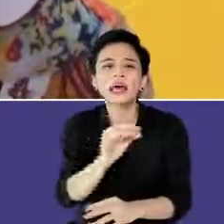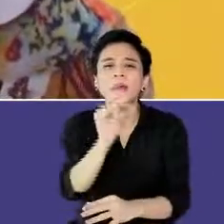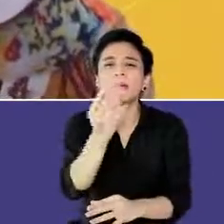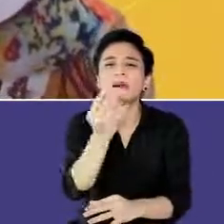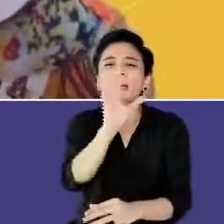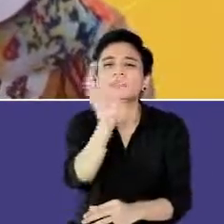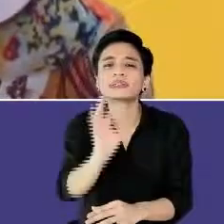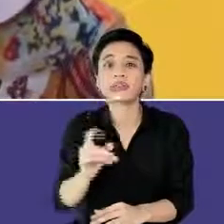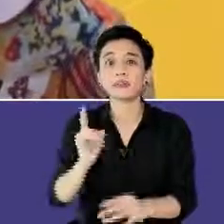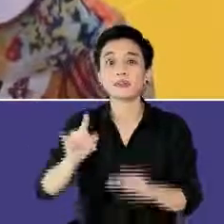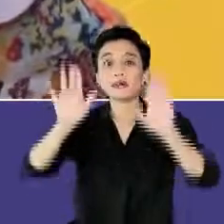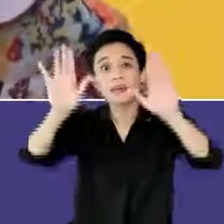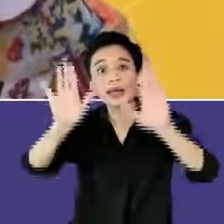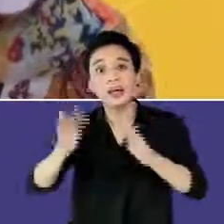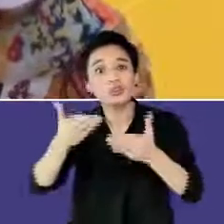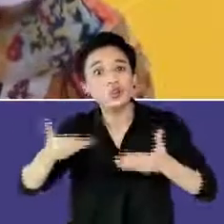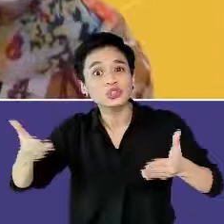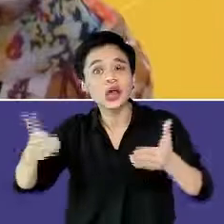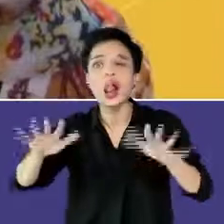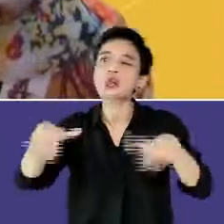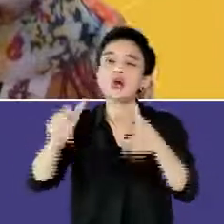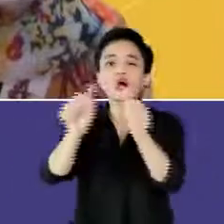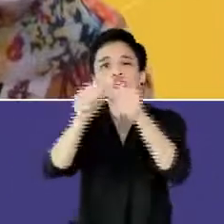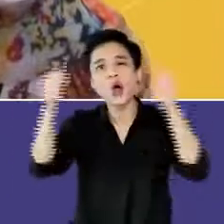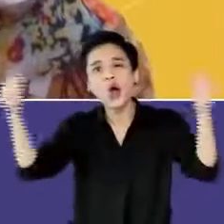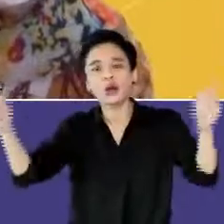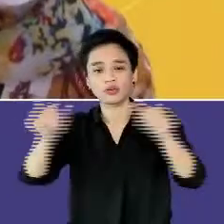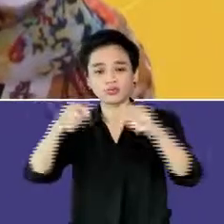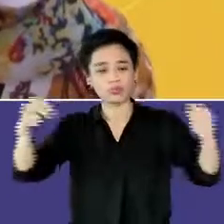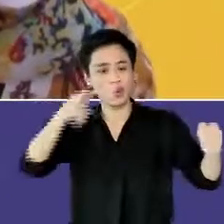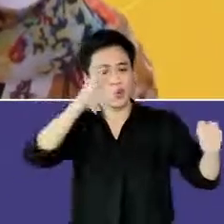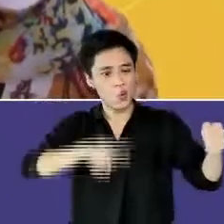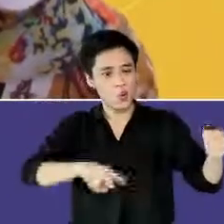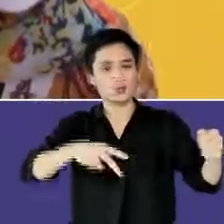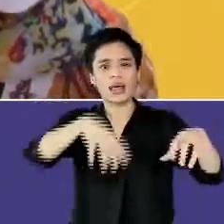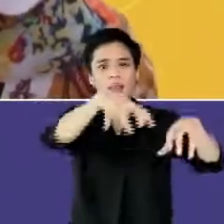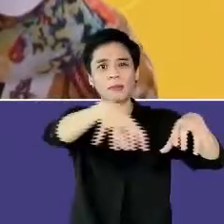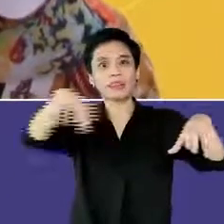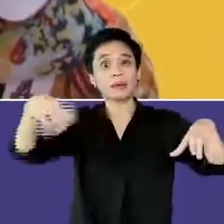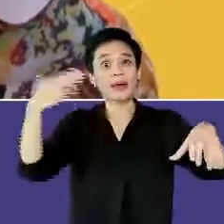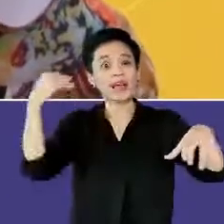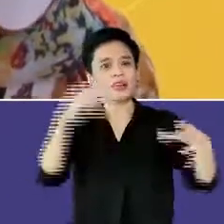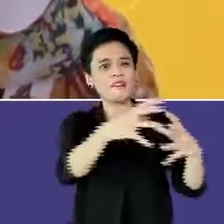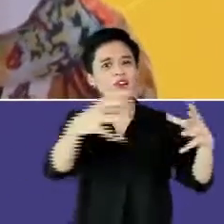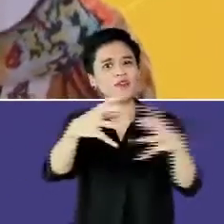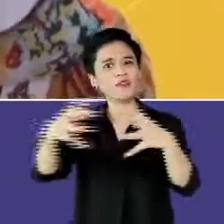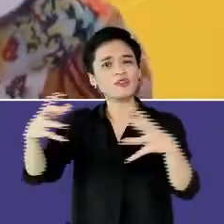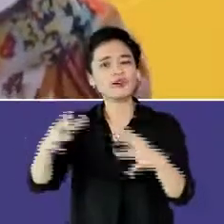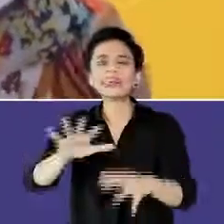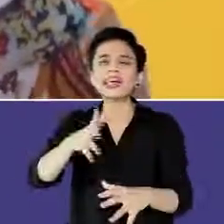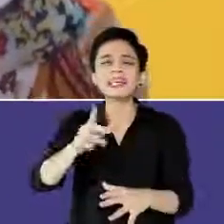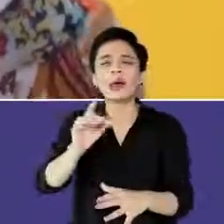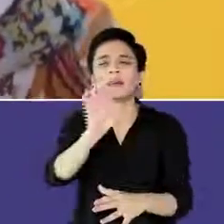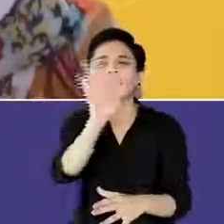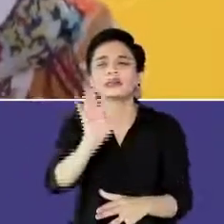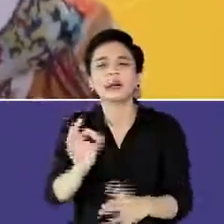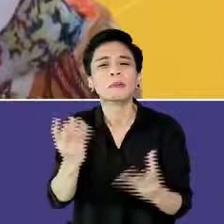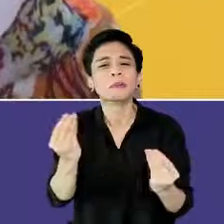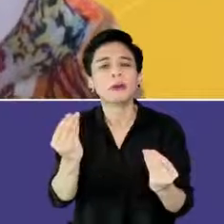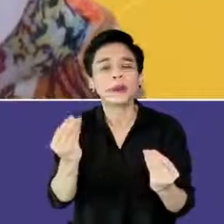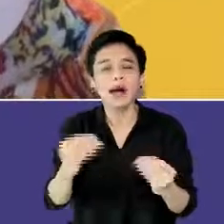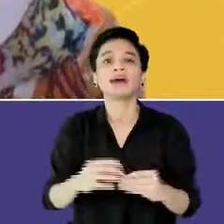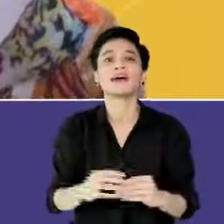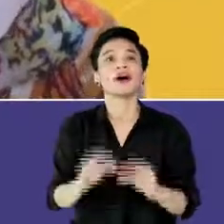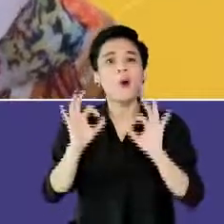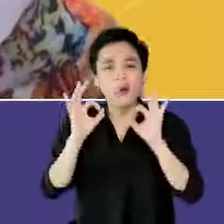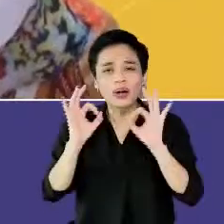Sibuk karena di media dan media sosial kita lihat sepertinya sudah penuh sekali ibu Oh ya Allah kami